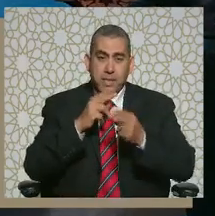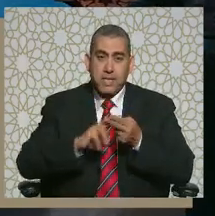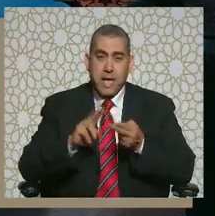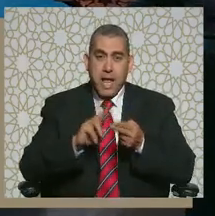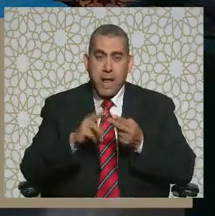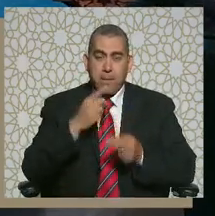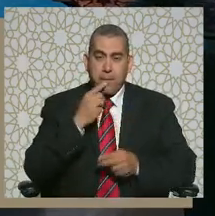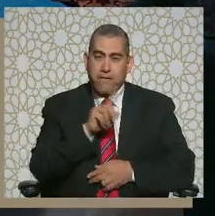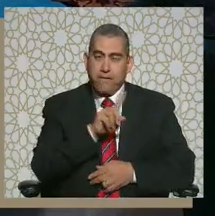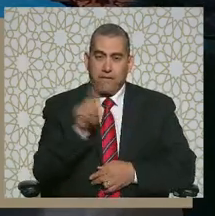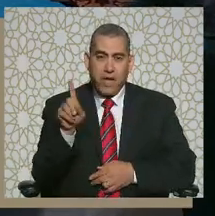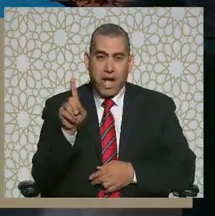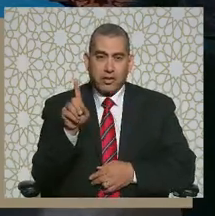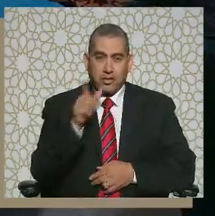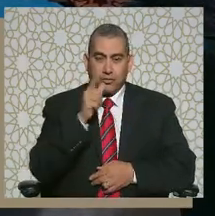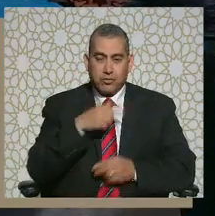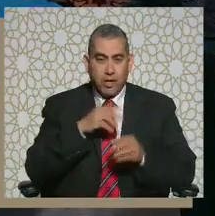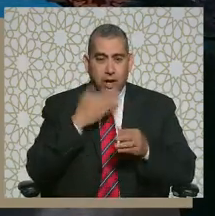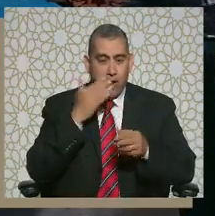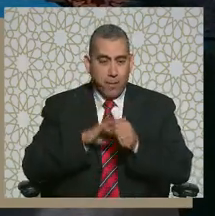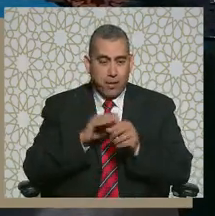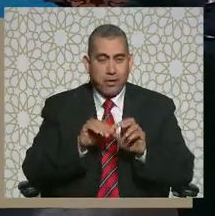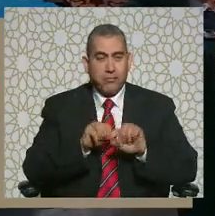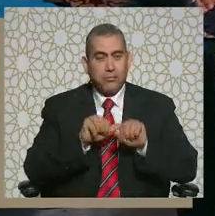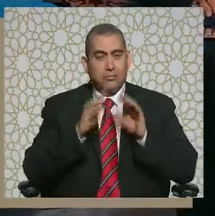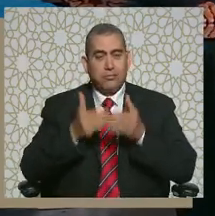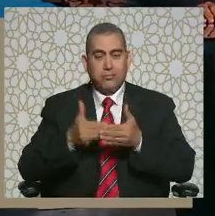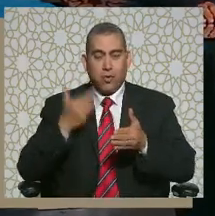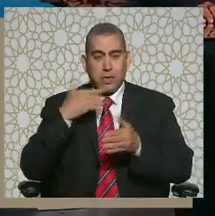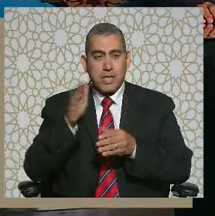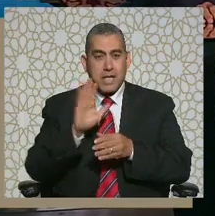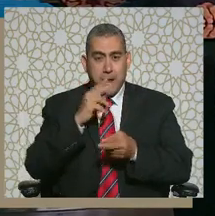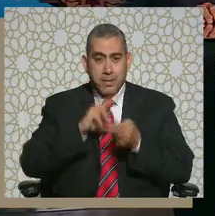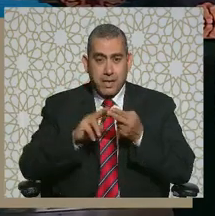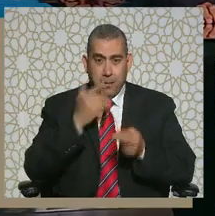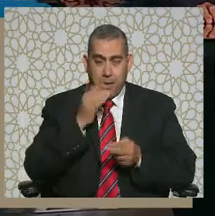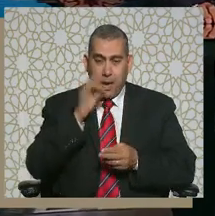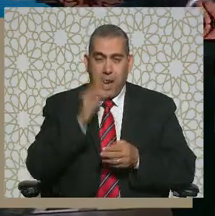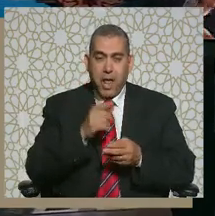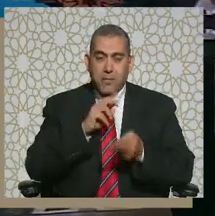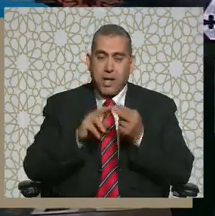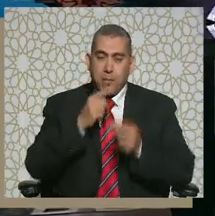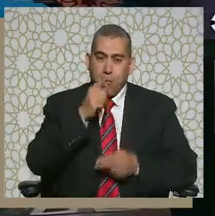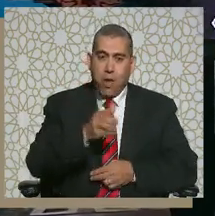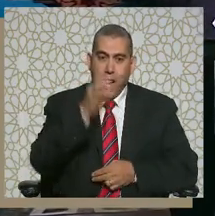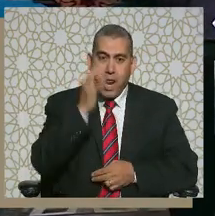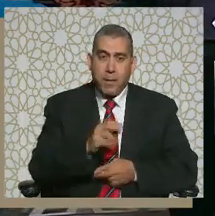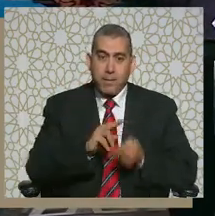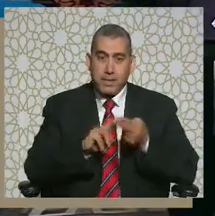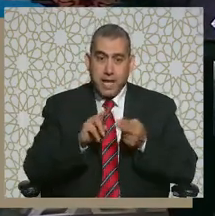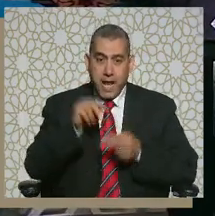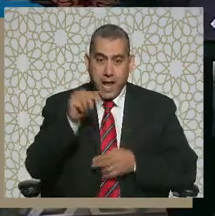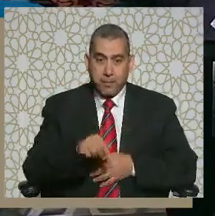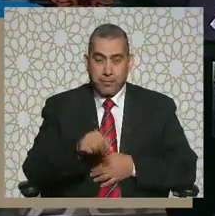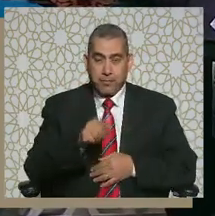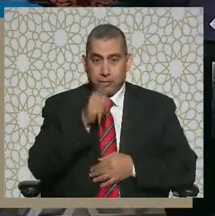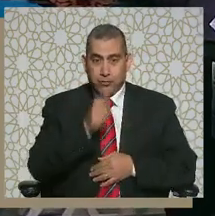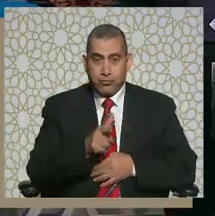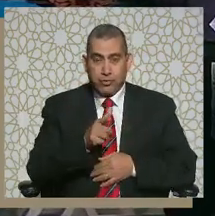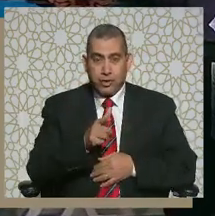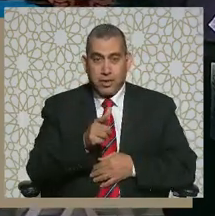ما ينفعش نخرج من رمضان ونودع من غير السلام ده السلام ده هو